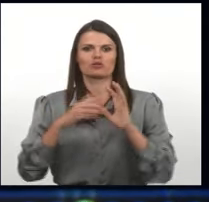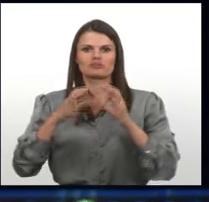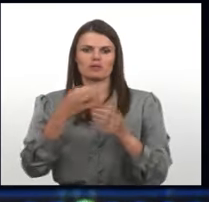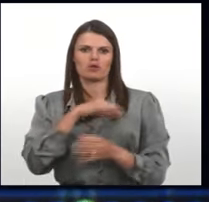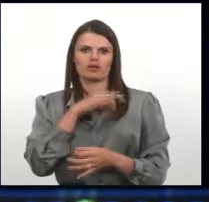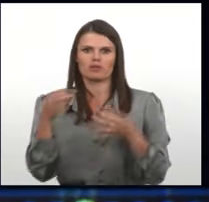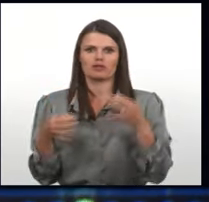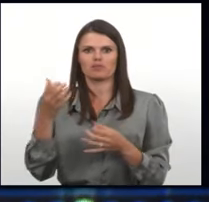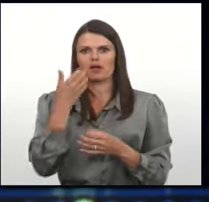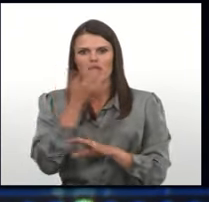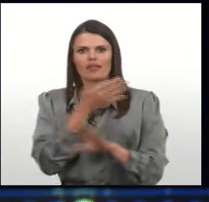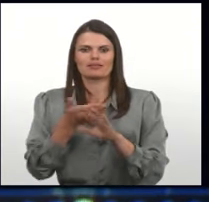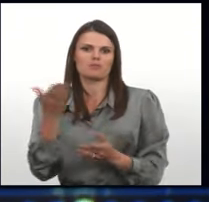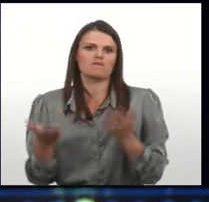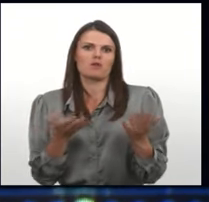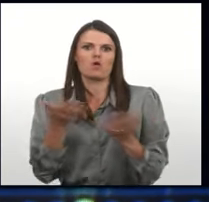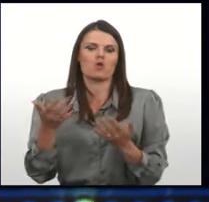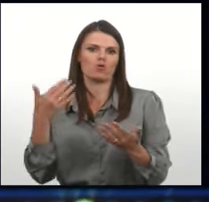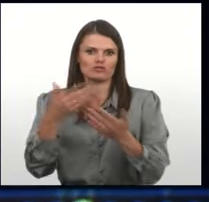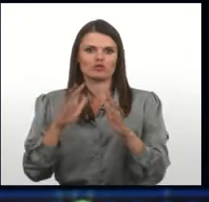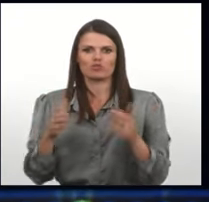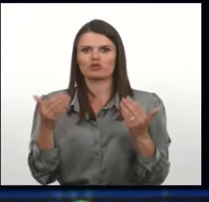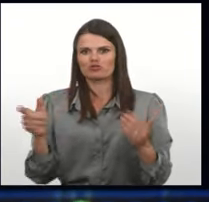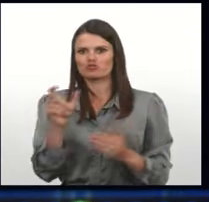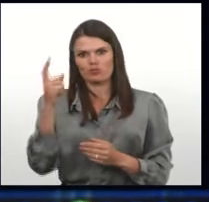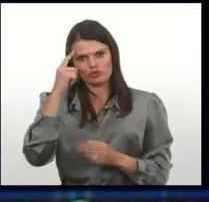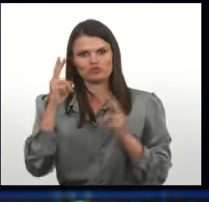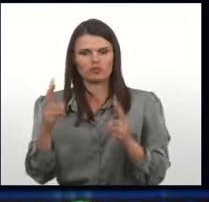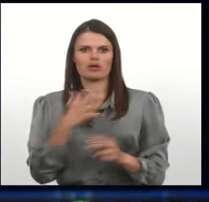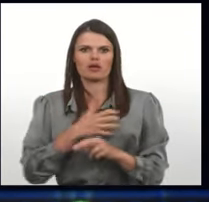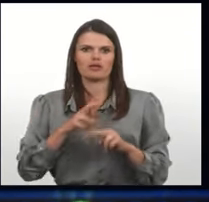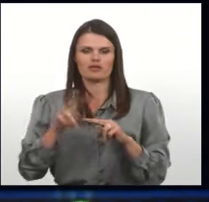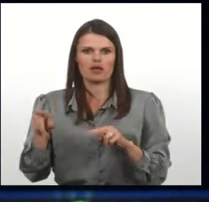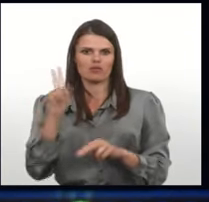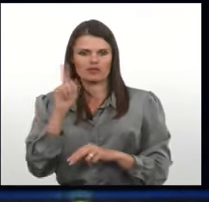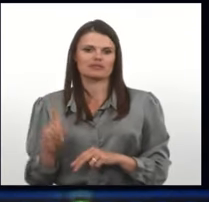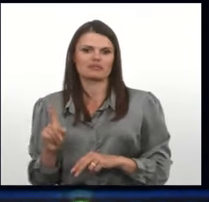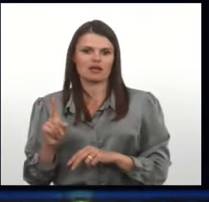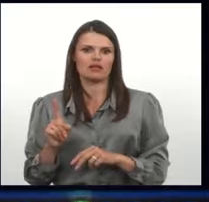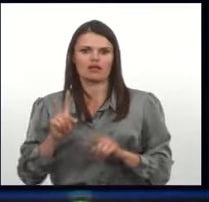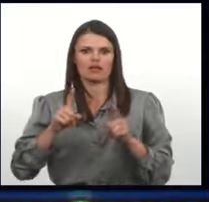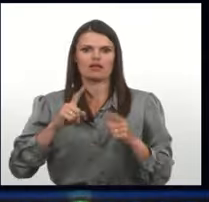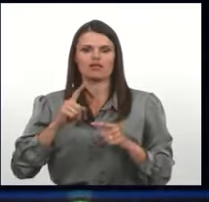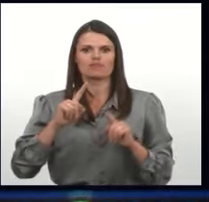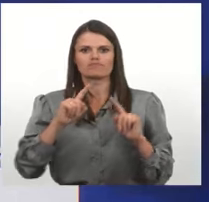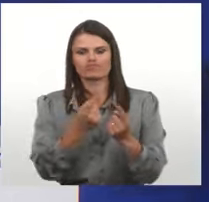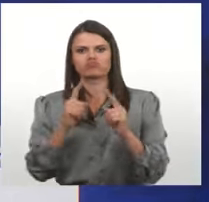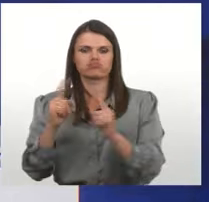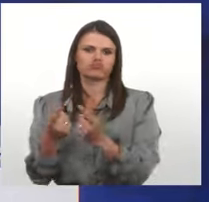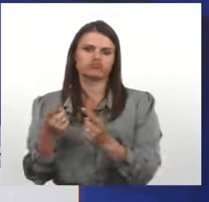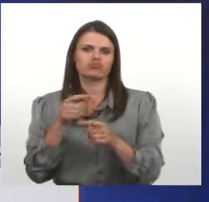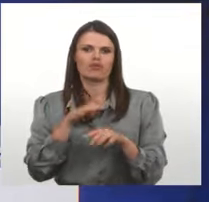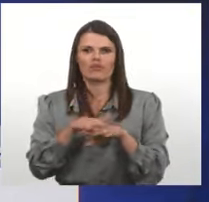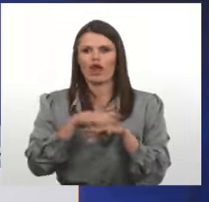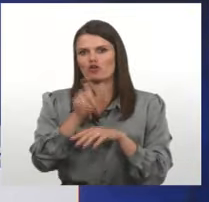krimināla tiesai, kad līdz tam var būt kaut kas nonāks, bet šobrīd es domāju, ka ir jāļauj Izraēlai apkarot teroristus. Paldies, Raimonds